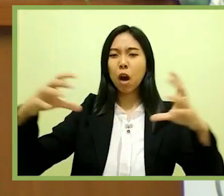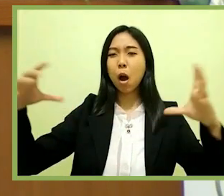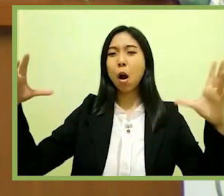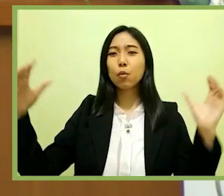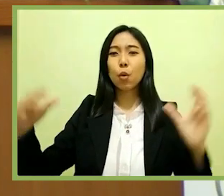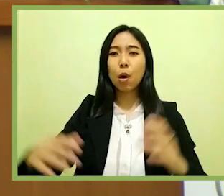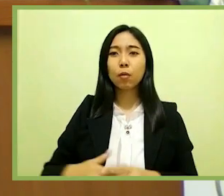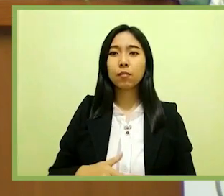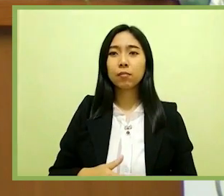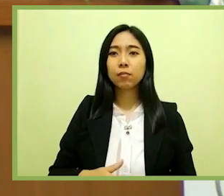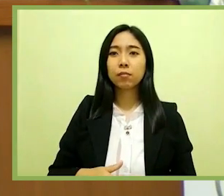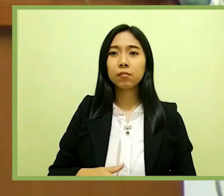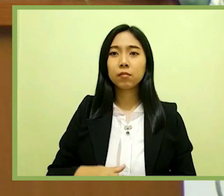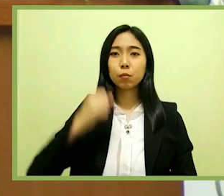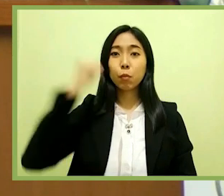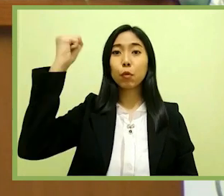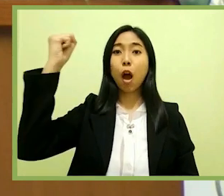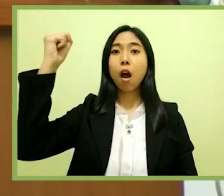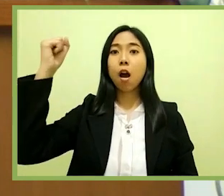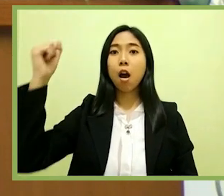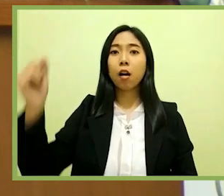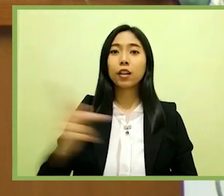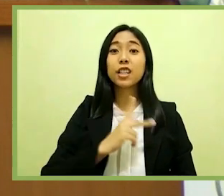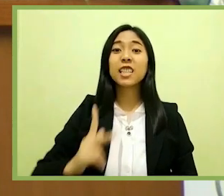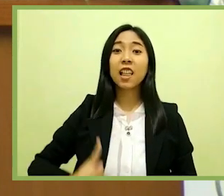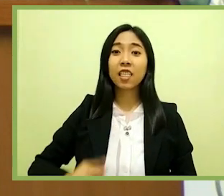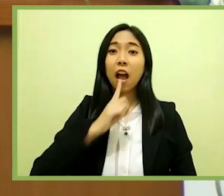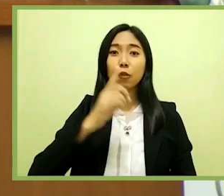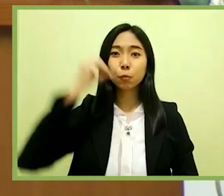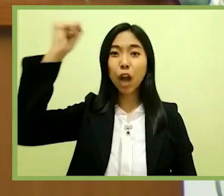besar, makin tidak terkalahkan. Hati-hati, saudara.